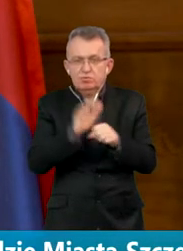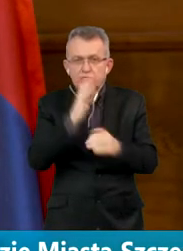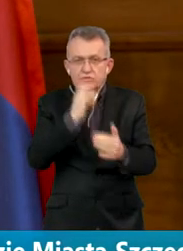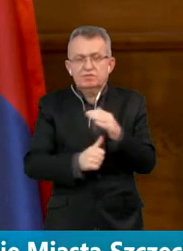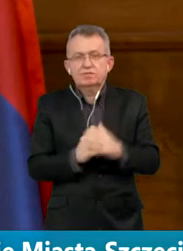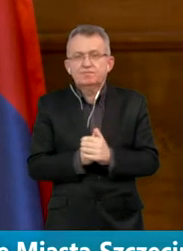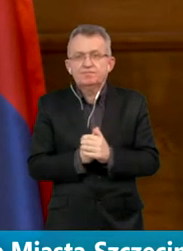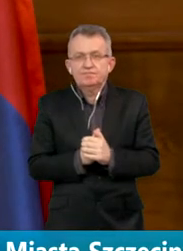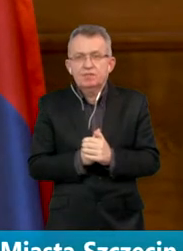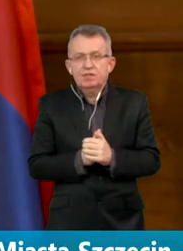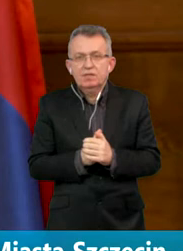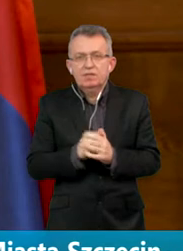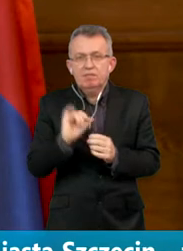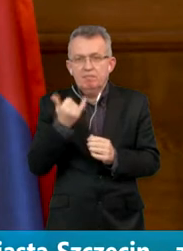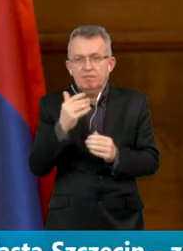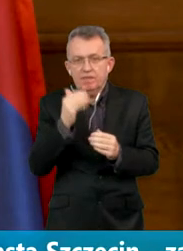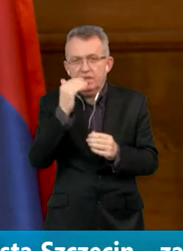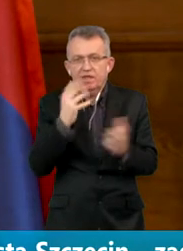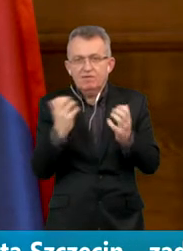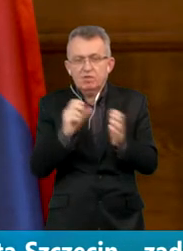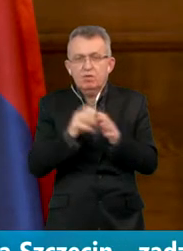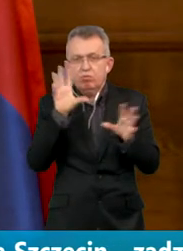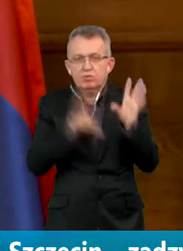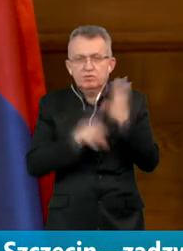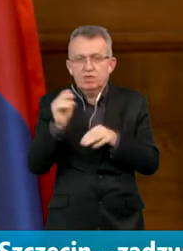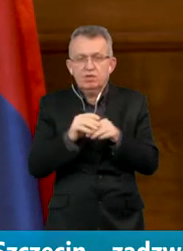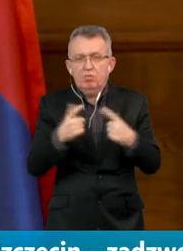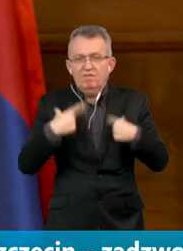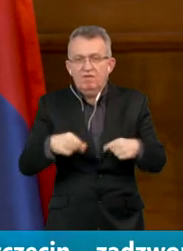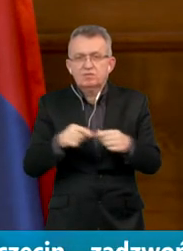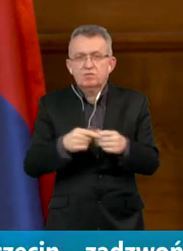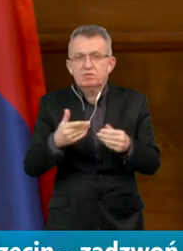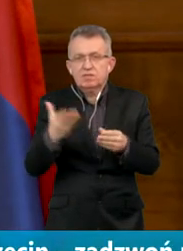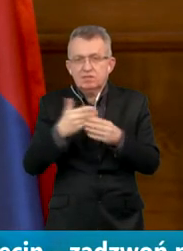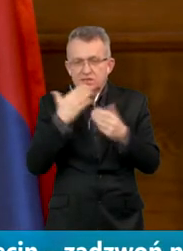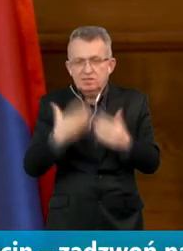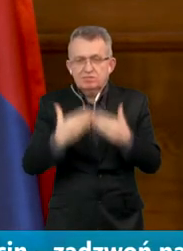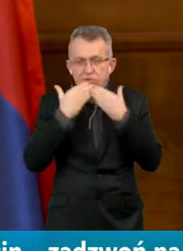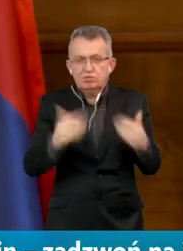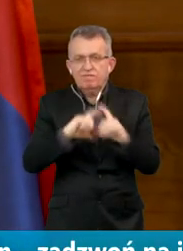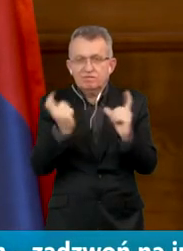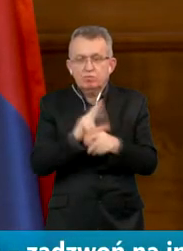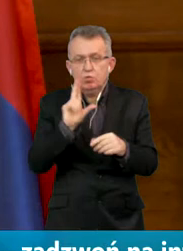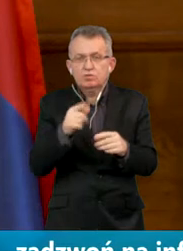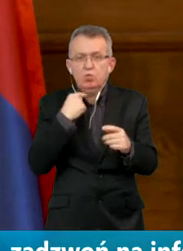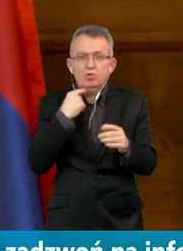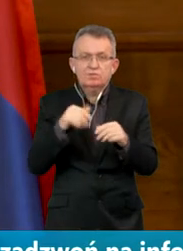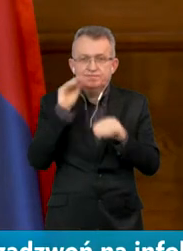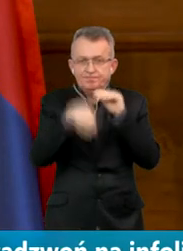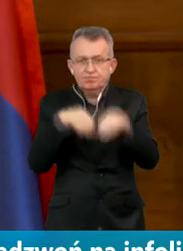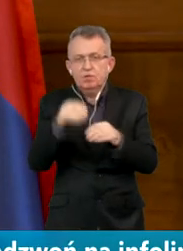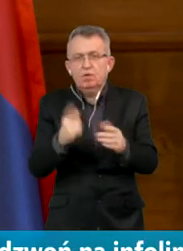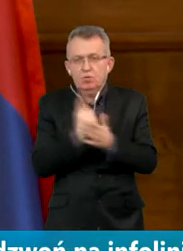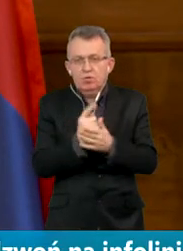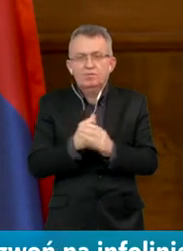skorzystać. Parę informacji na temat budżetu obywatelskiego. Chciałem bardzo serdecznie podziękować wszystkim tym, którzy oddali swoje głosy